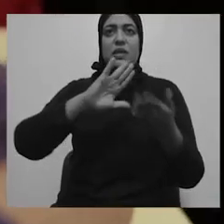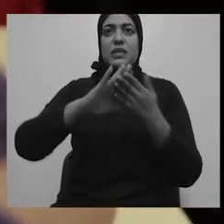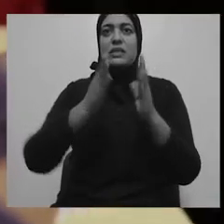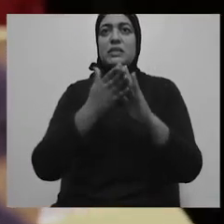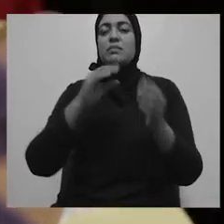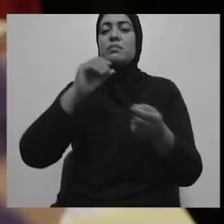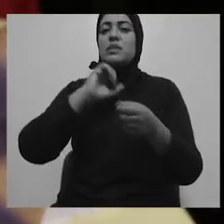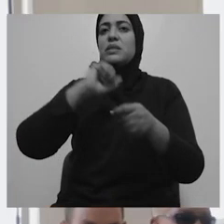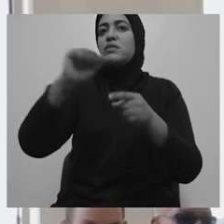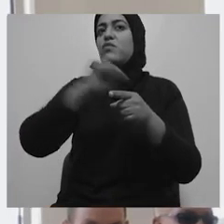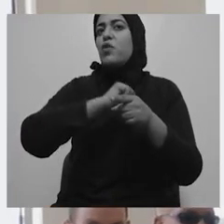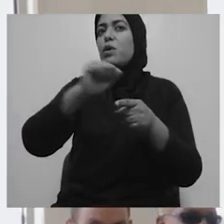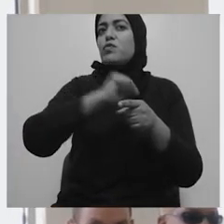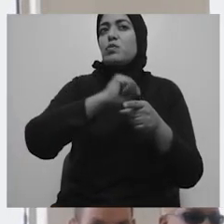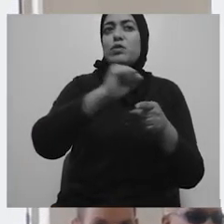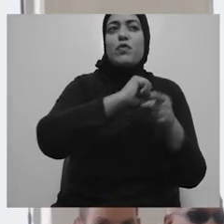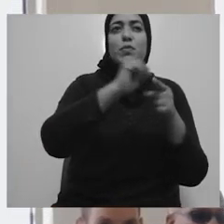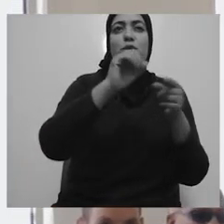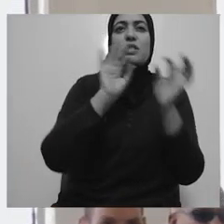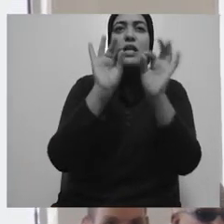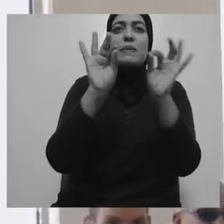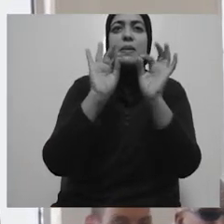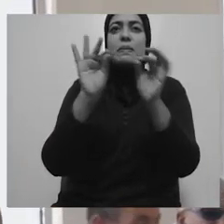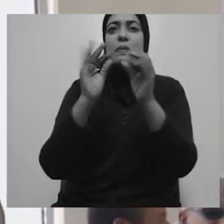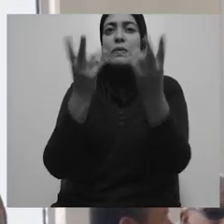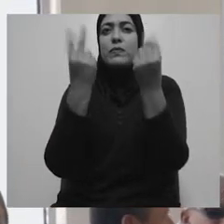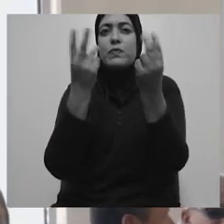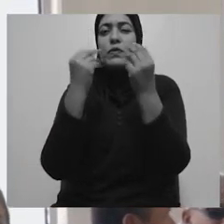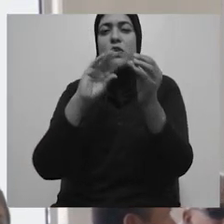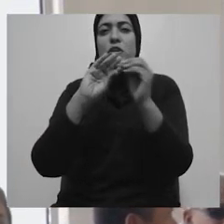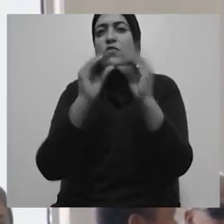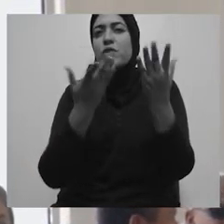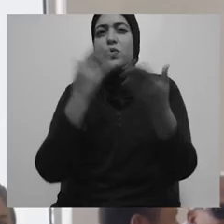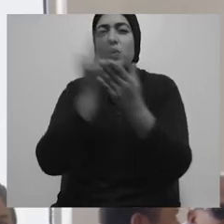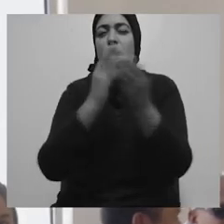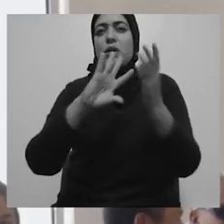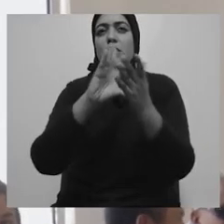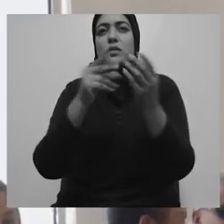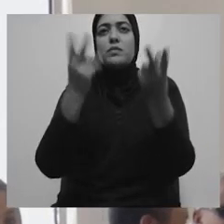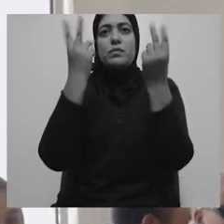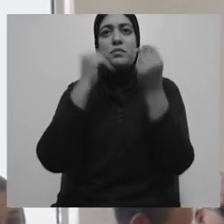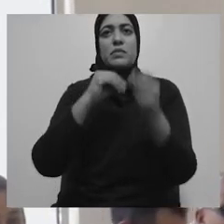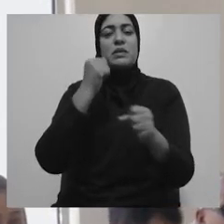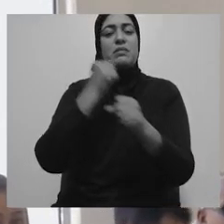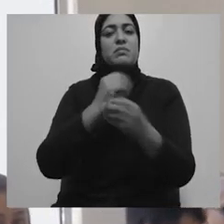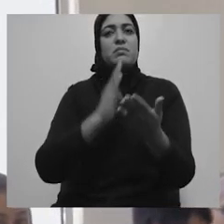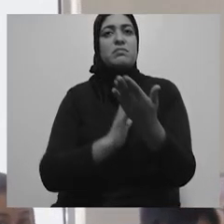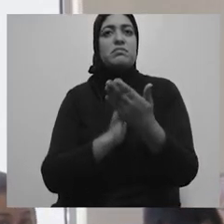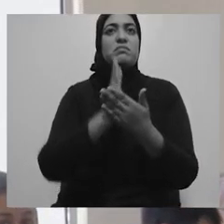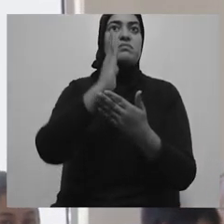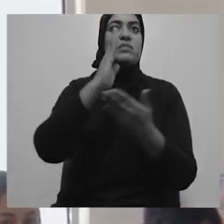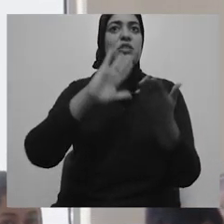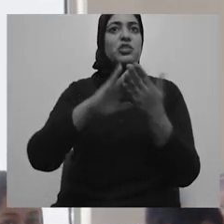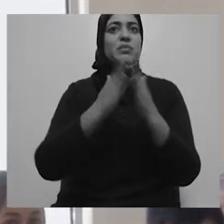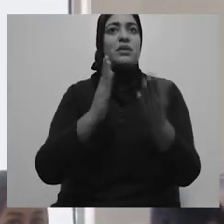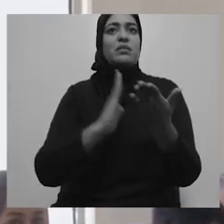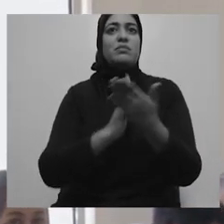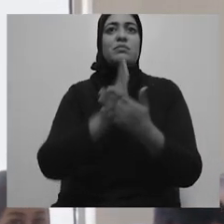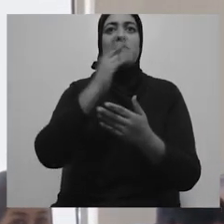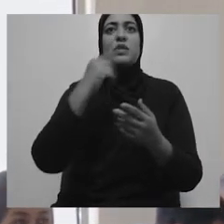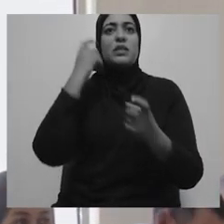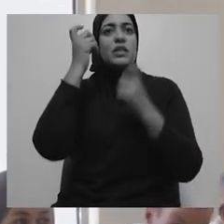par l'association nour par rapport à la sensibilisation des personnes en situation d'handicap elle-même à la convention relative aux droits